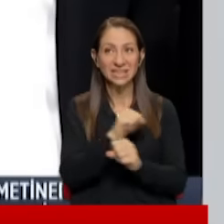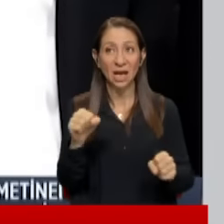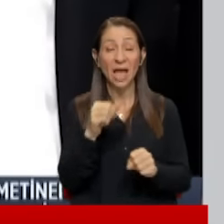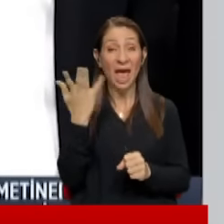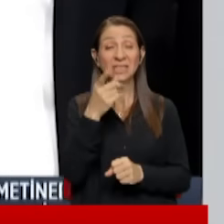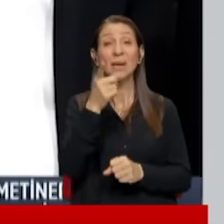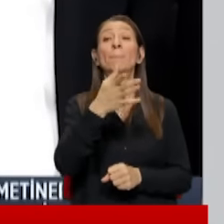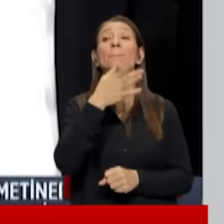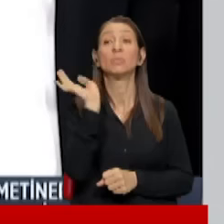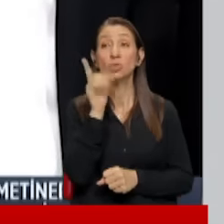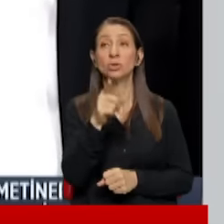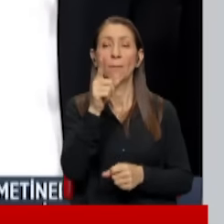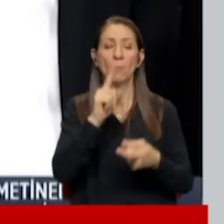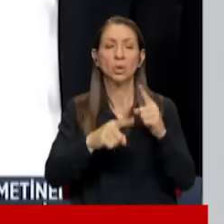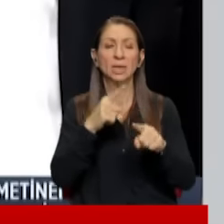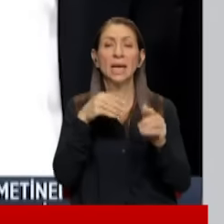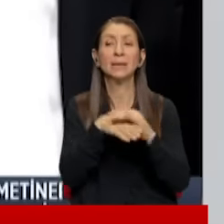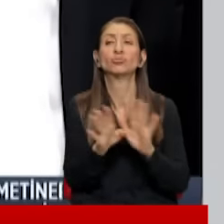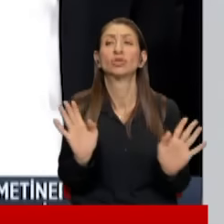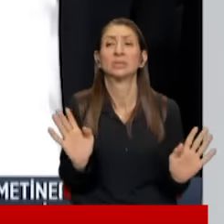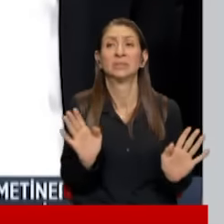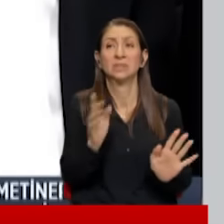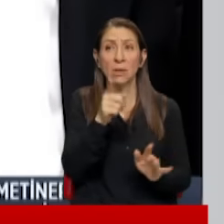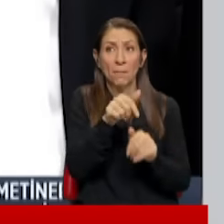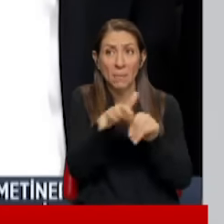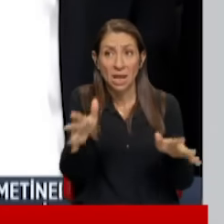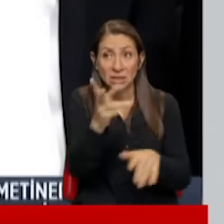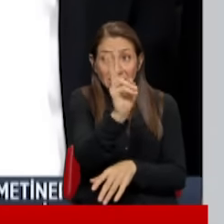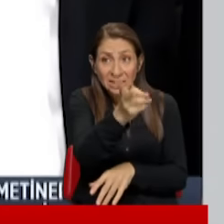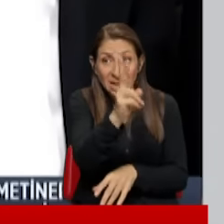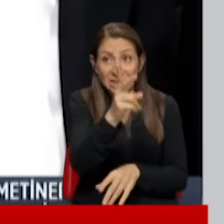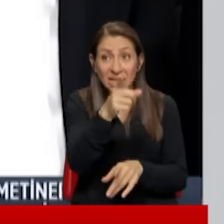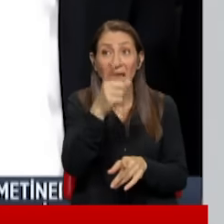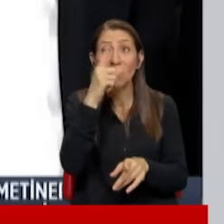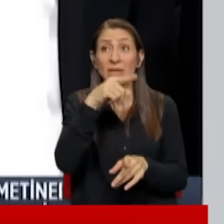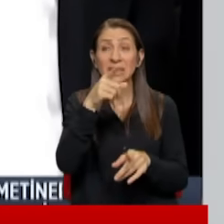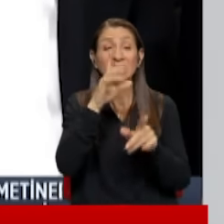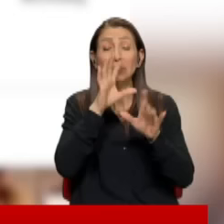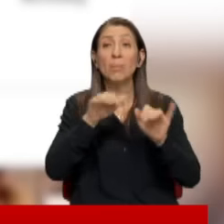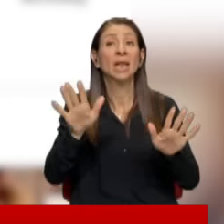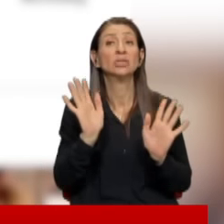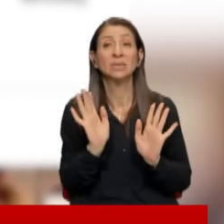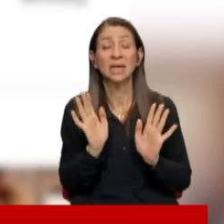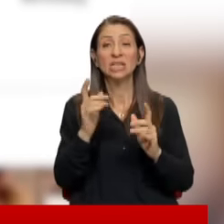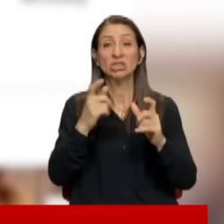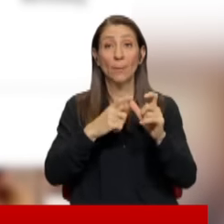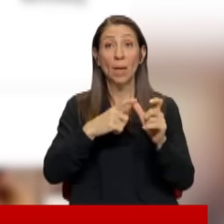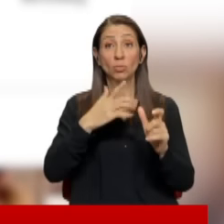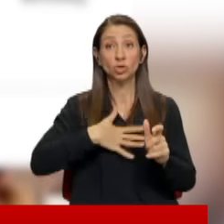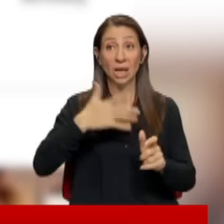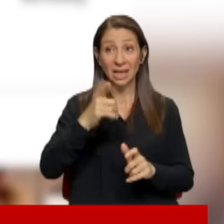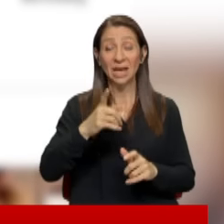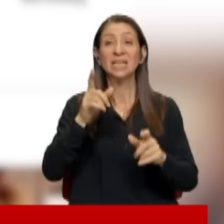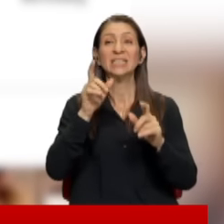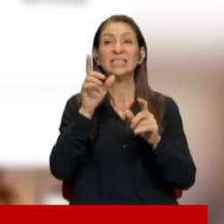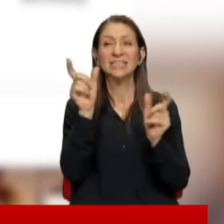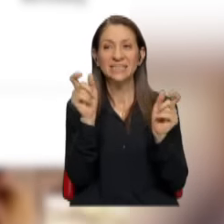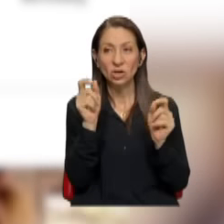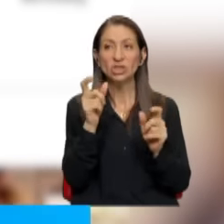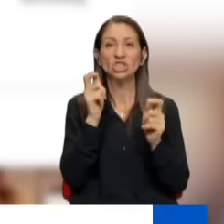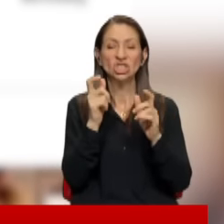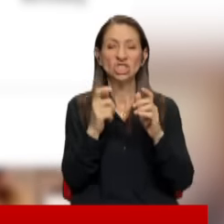eğer sen bilemiyorsan siyaset yapmayacaksın. Sen paylaştın çünkü. Sana rağmen kimse bunu paylaşmadı. Şebnem Bursalı'nın istakoz, Çankırı